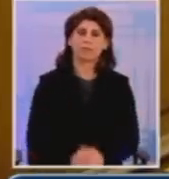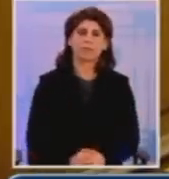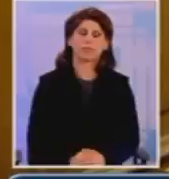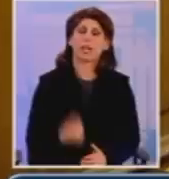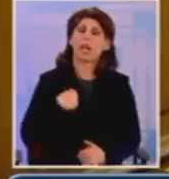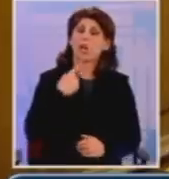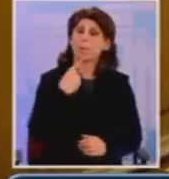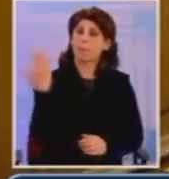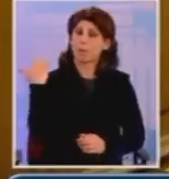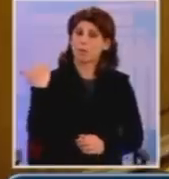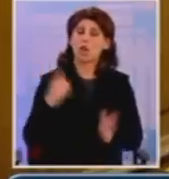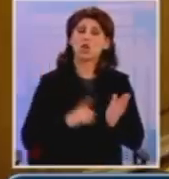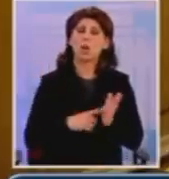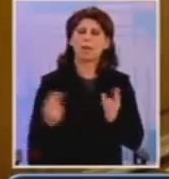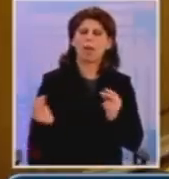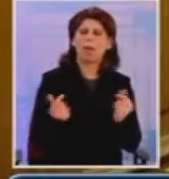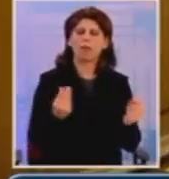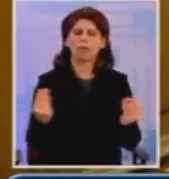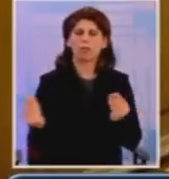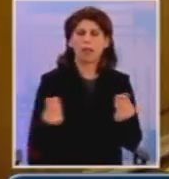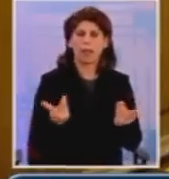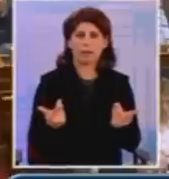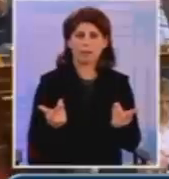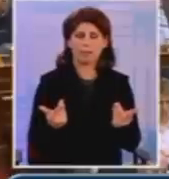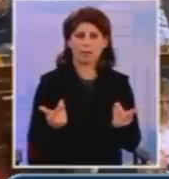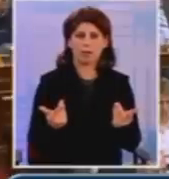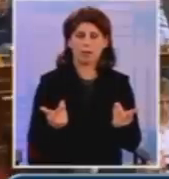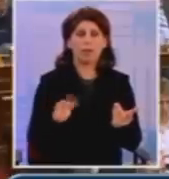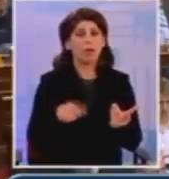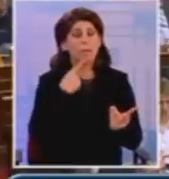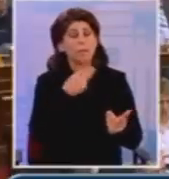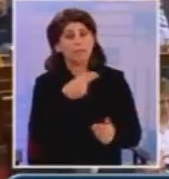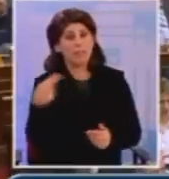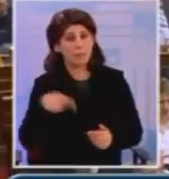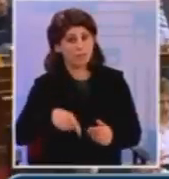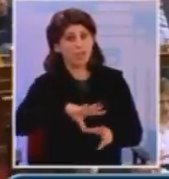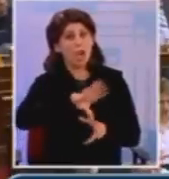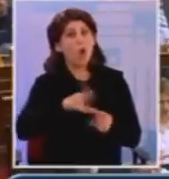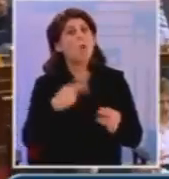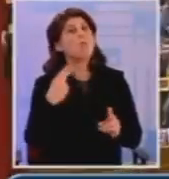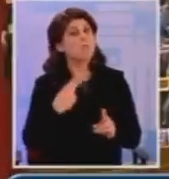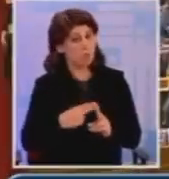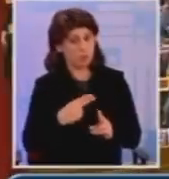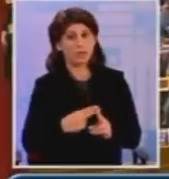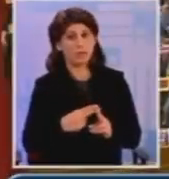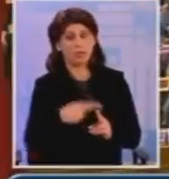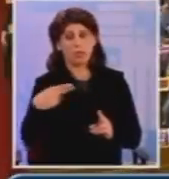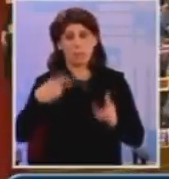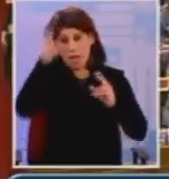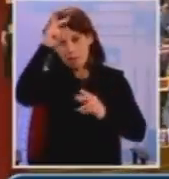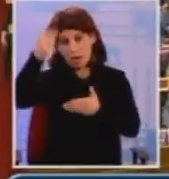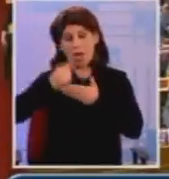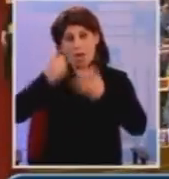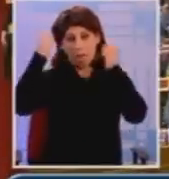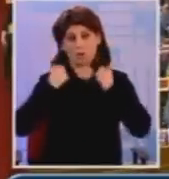Μίλησα πρωτήτερα για νομικά τεχνάσματα. Και επειδή τα ζητήματα αυτά είναι πάρα πολύ κρίσιμα, θέλω